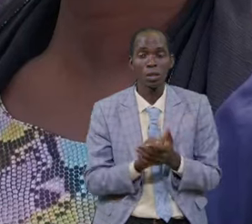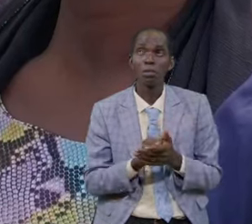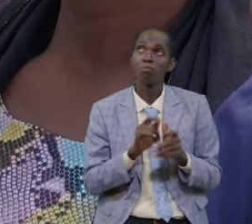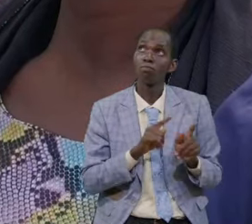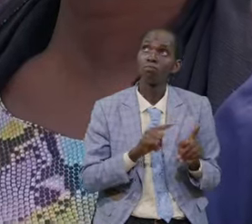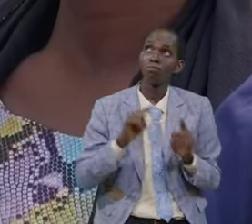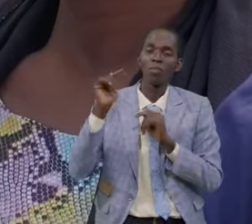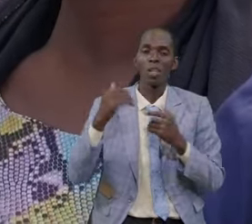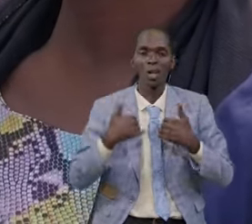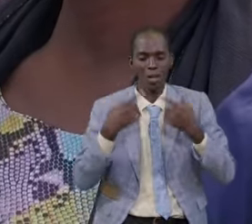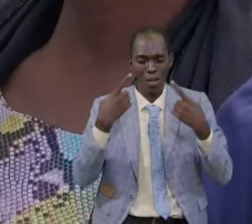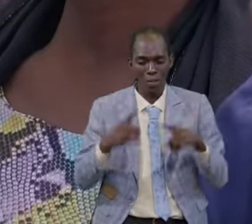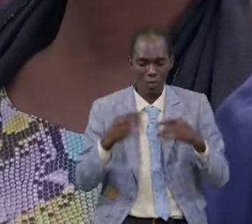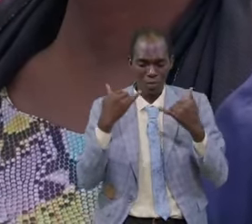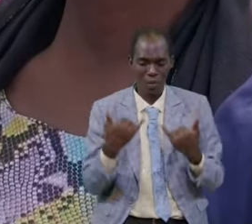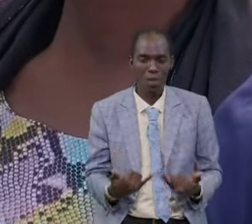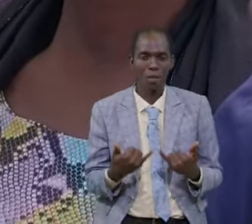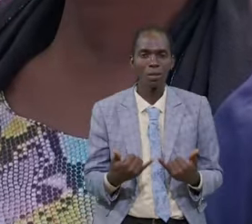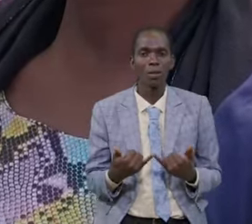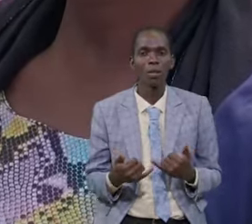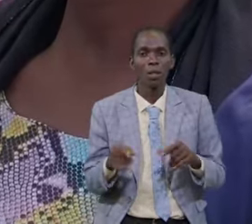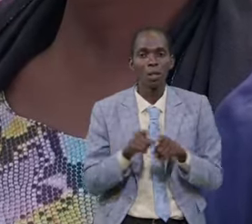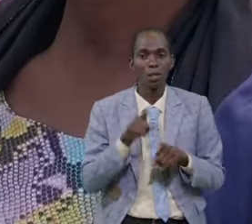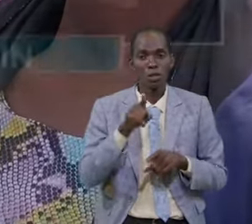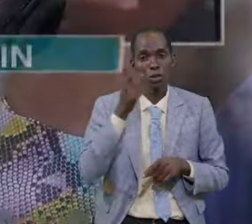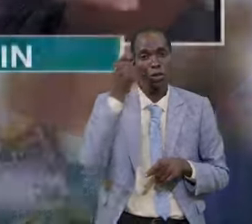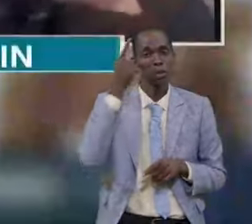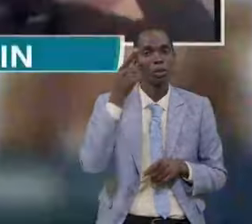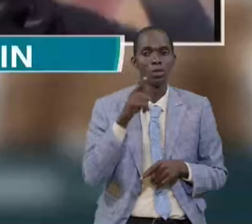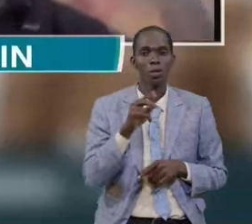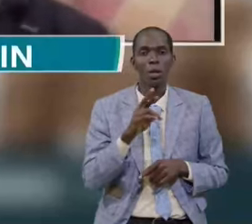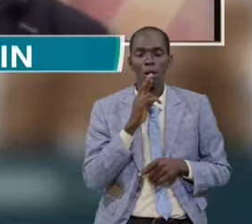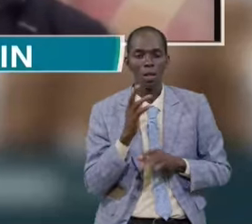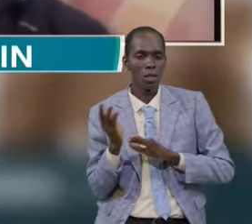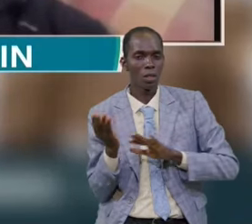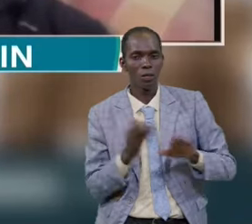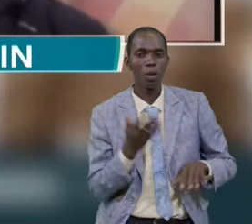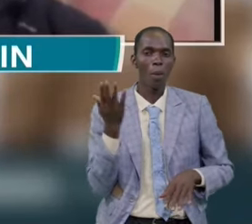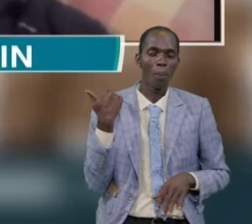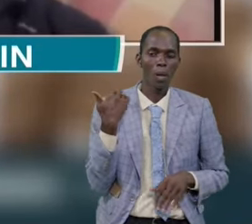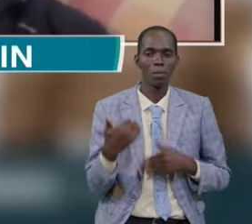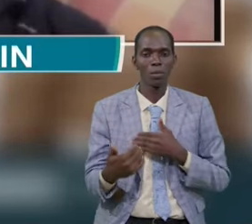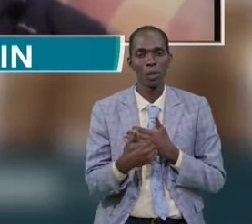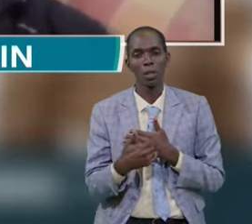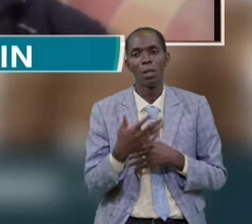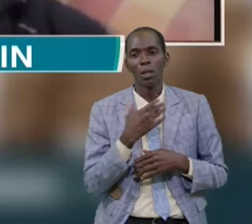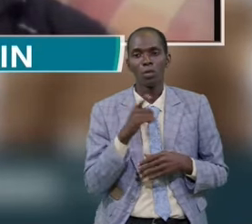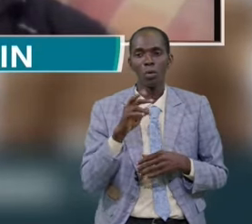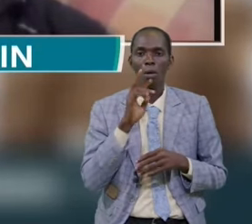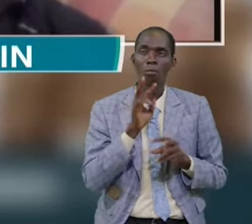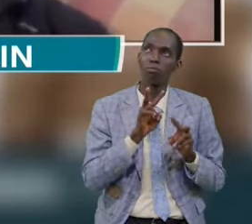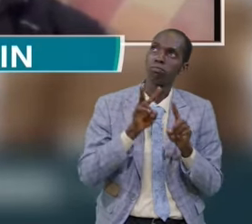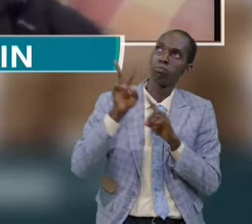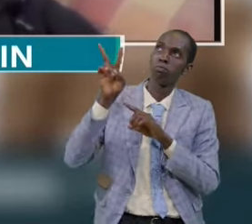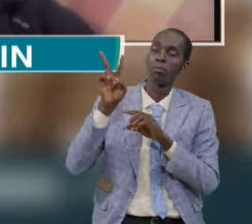transport peut avoir lieu maintenant. Comme tu comprends que tu quittes, laisse ton passé derrière et tu